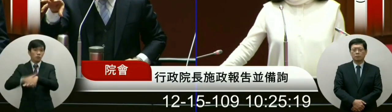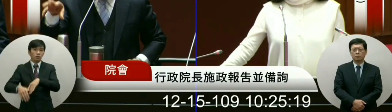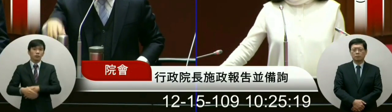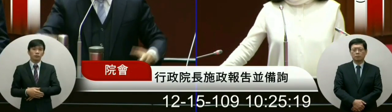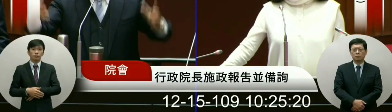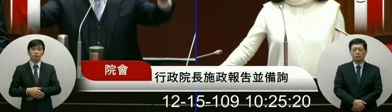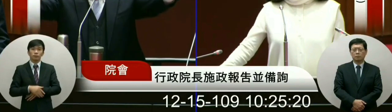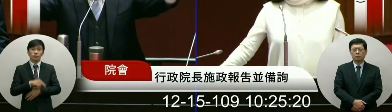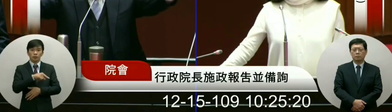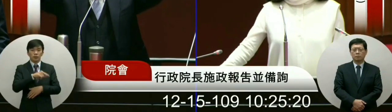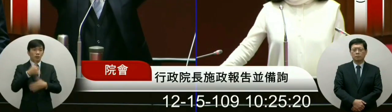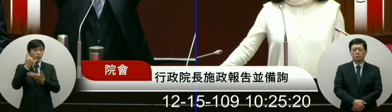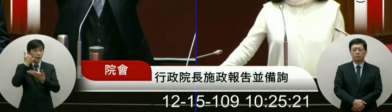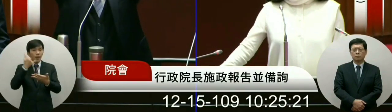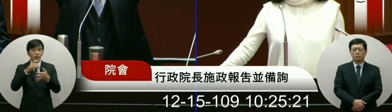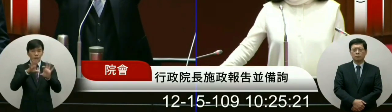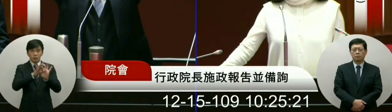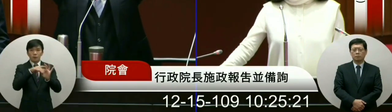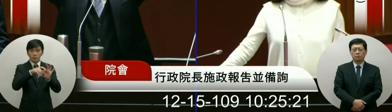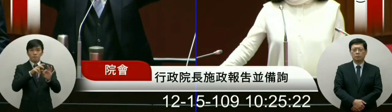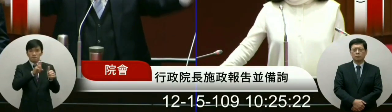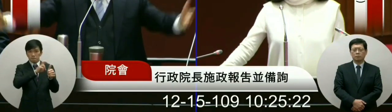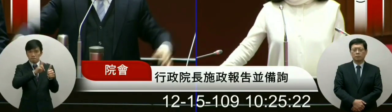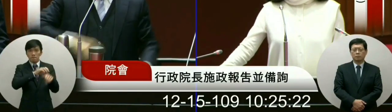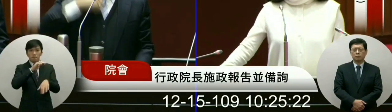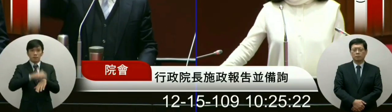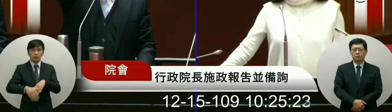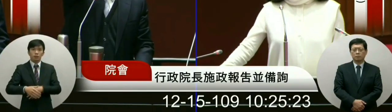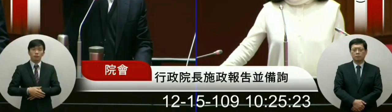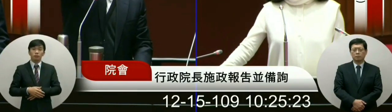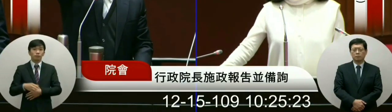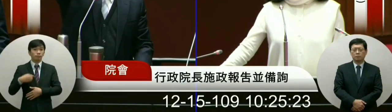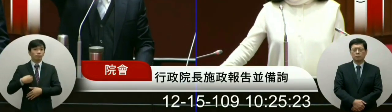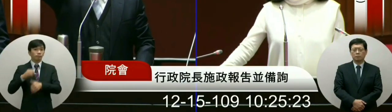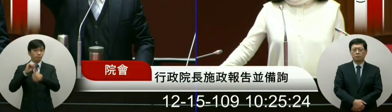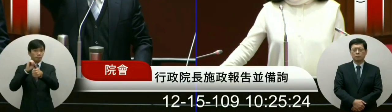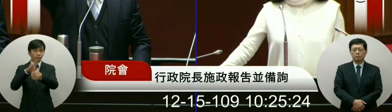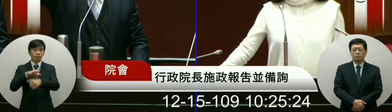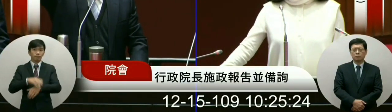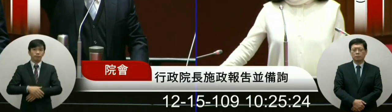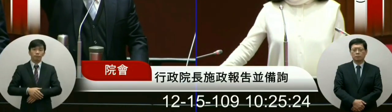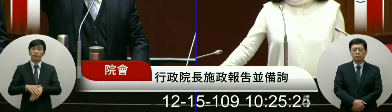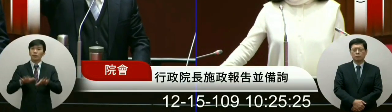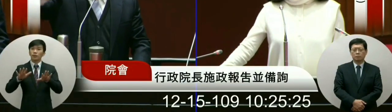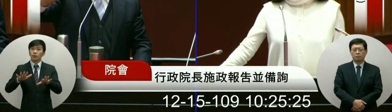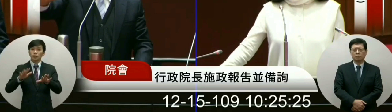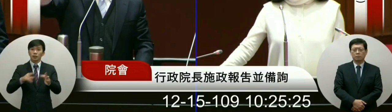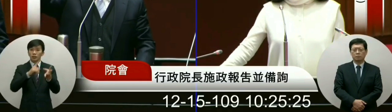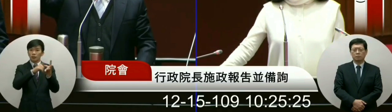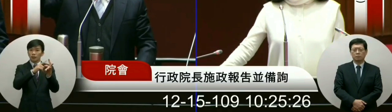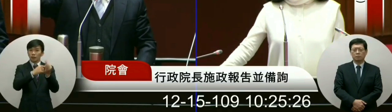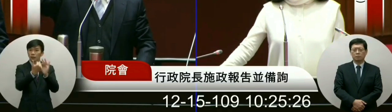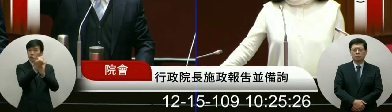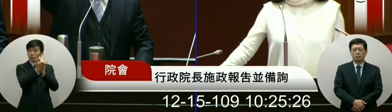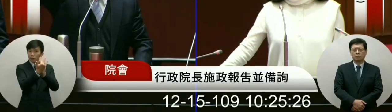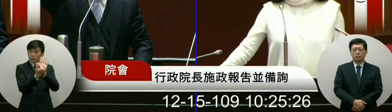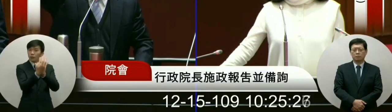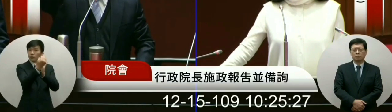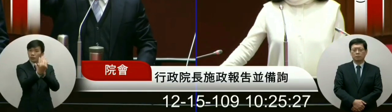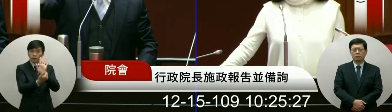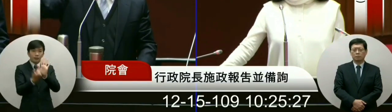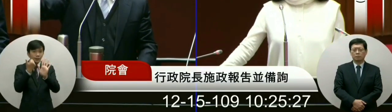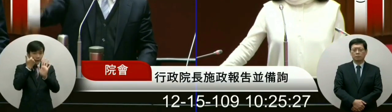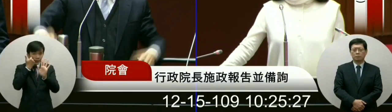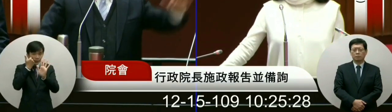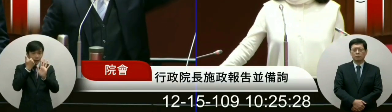会盯紧，同时我跟国人同胞报告，今天有多少家要进口，从哪一